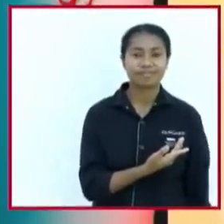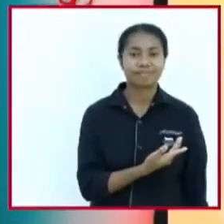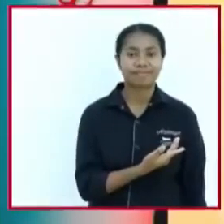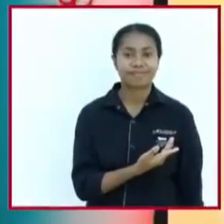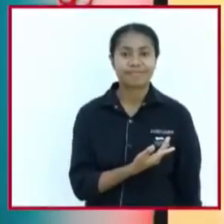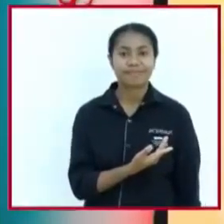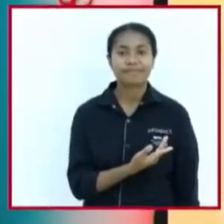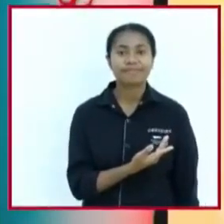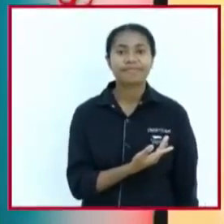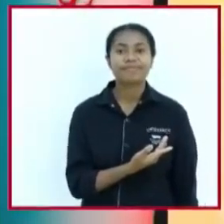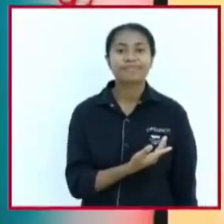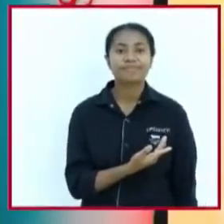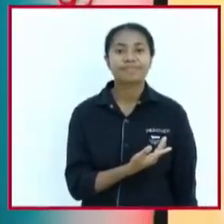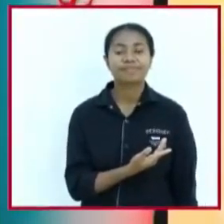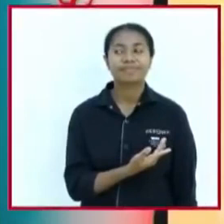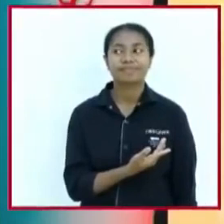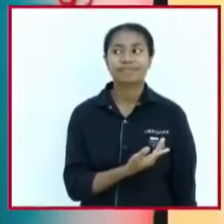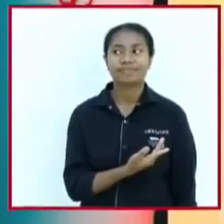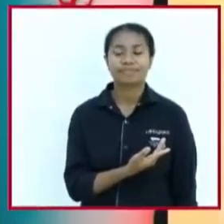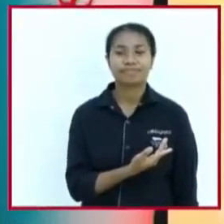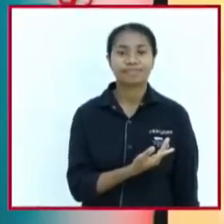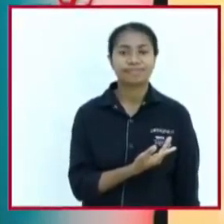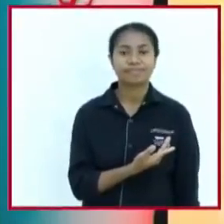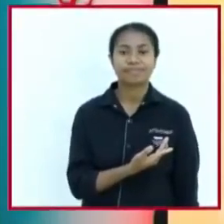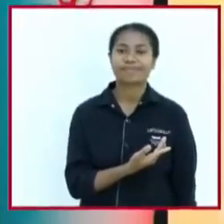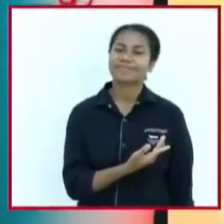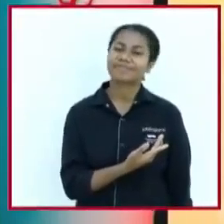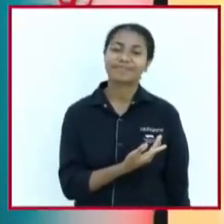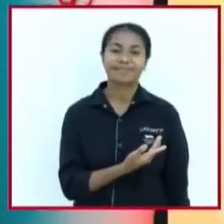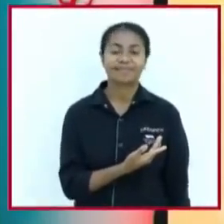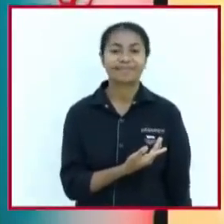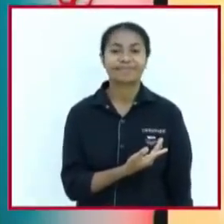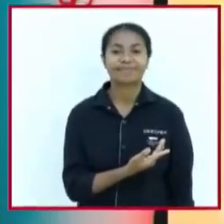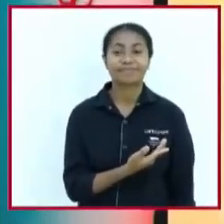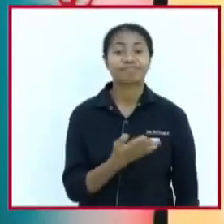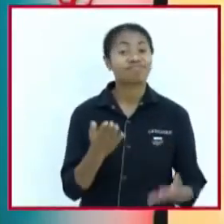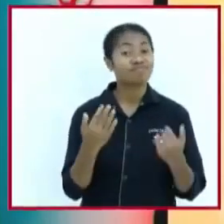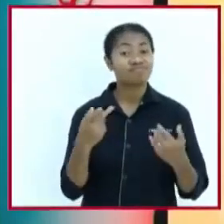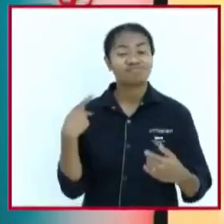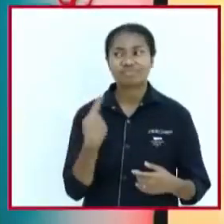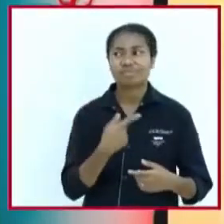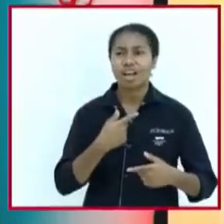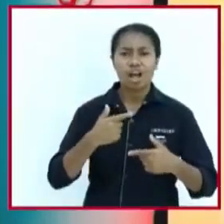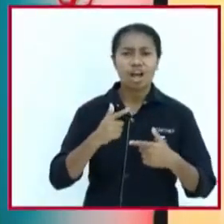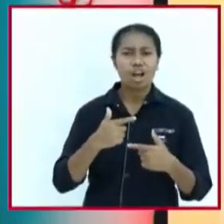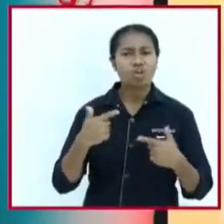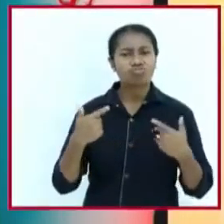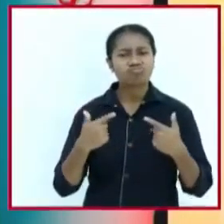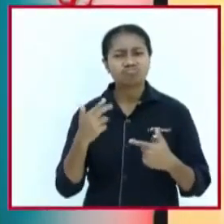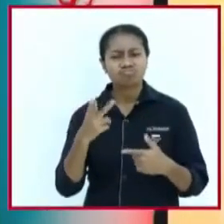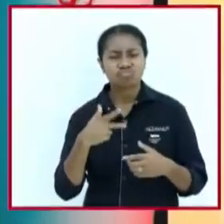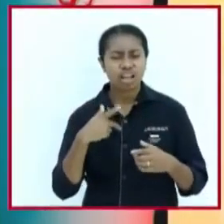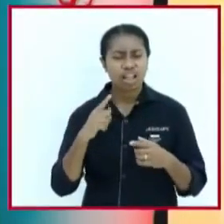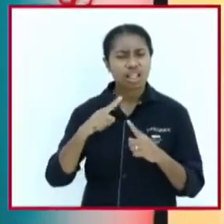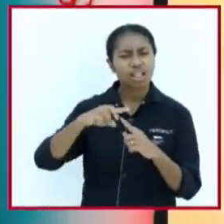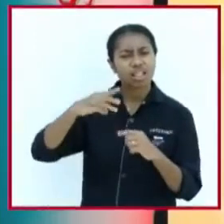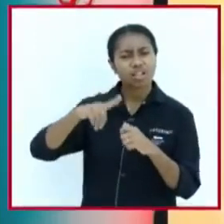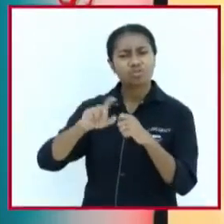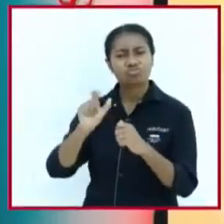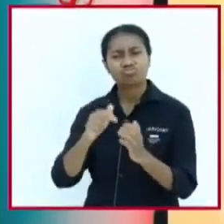bagaikan awan yang mengelilingi kita Hai marilah kita berlomba dengan tekun dalam perlombaan yang diwajibkan